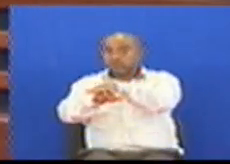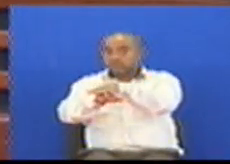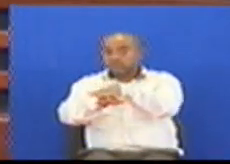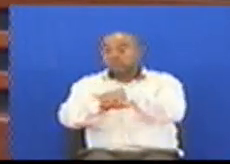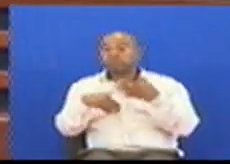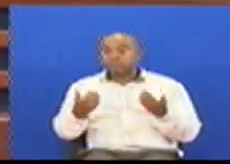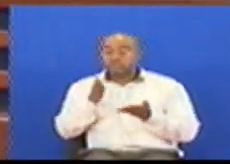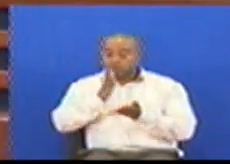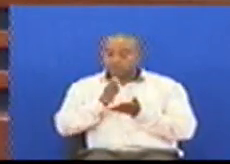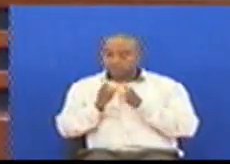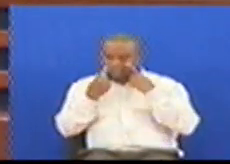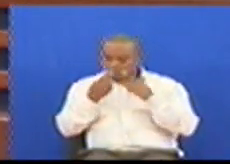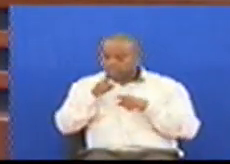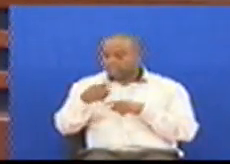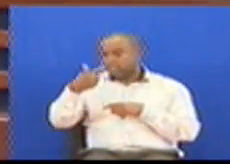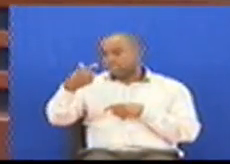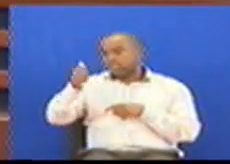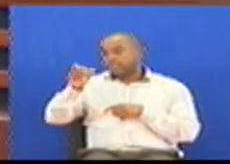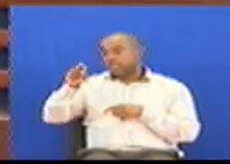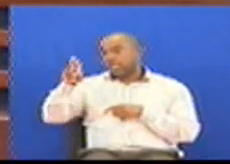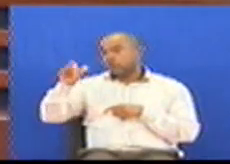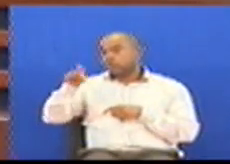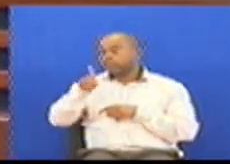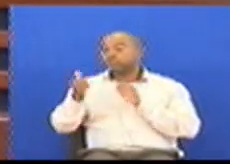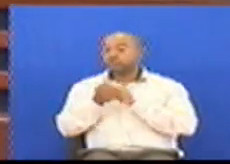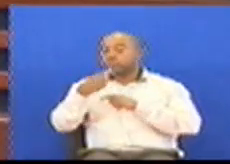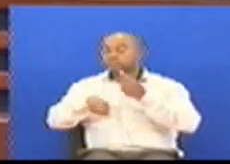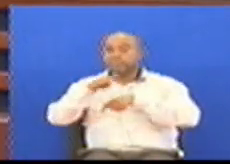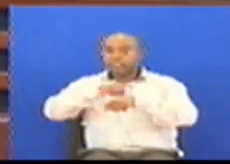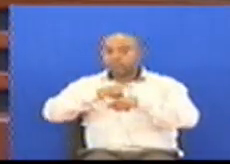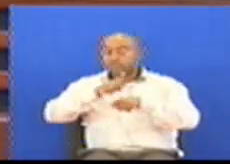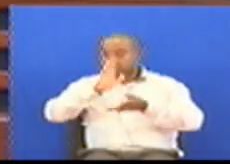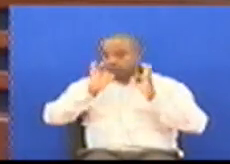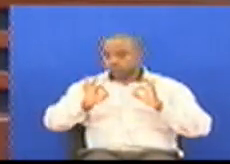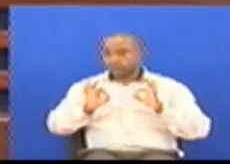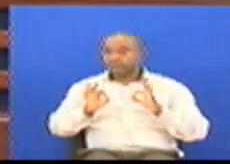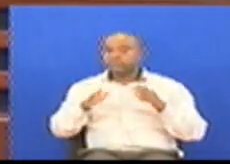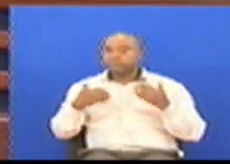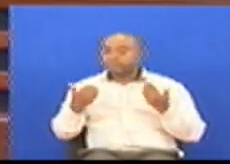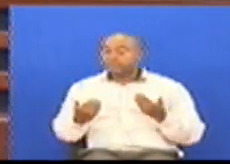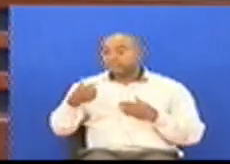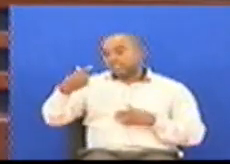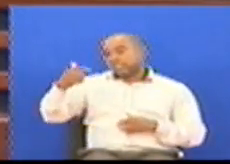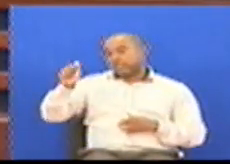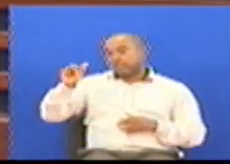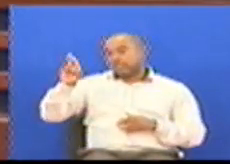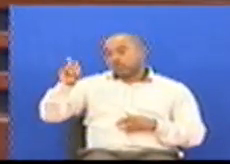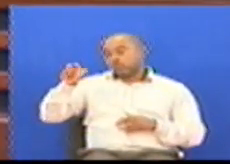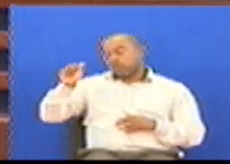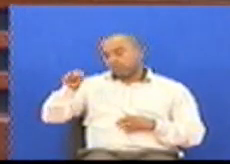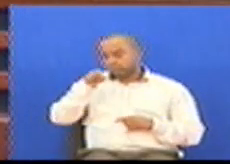kwamba Tarura ni chombo ambacho kimekuja wakati mwafaka, Mheshimiwa Naibu Spika. Na Tarura ni chombo ambacho